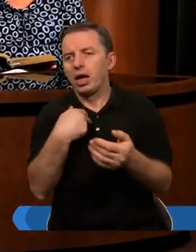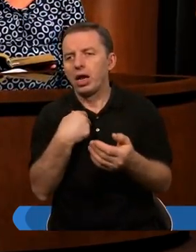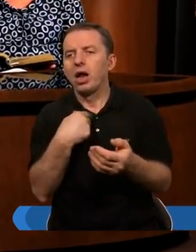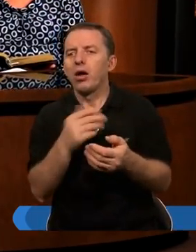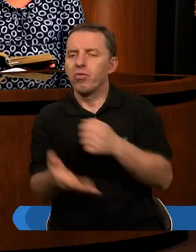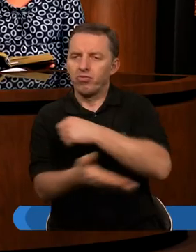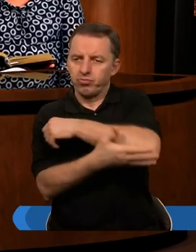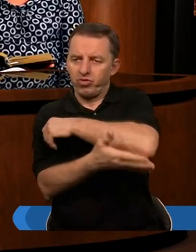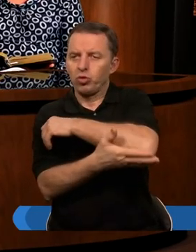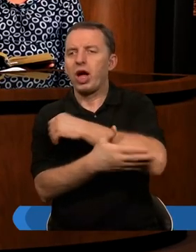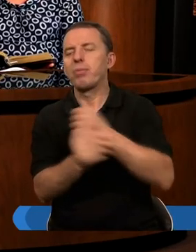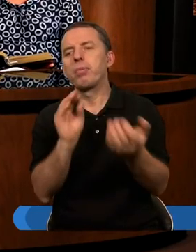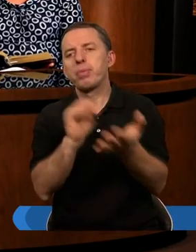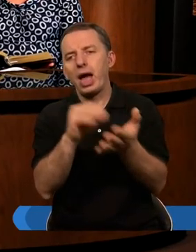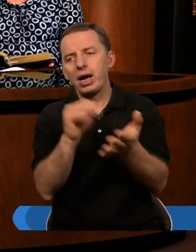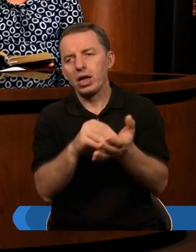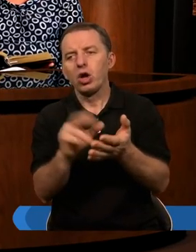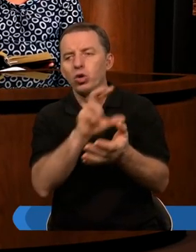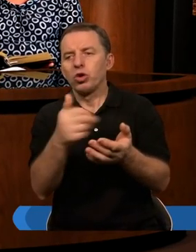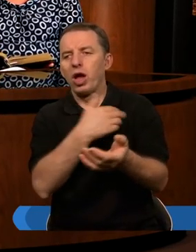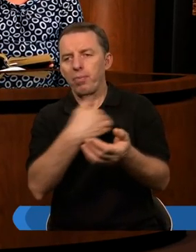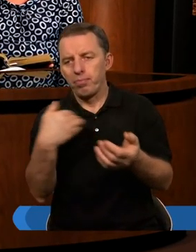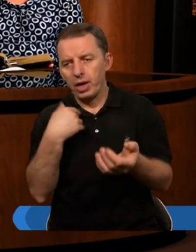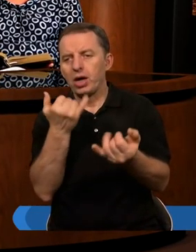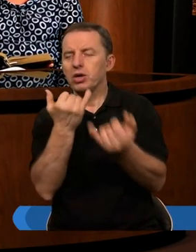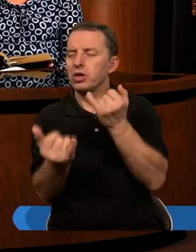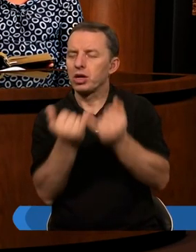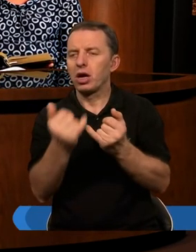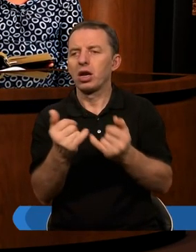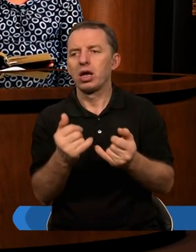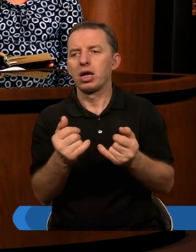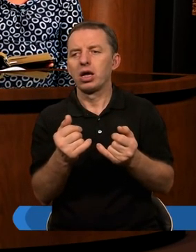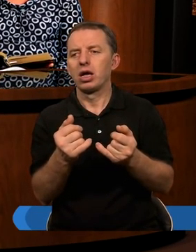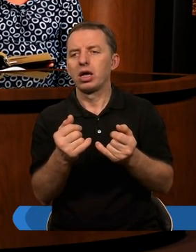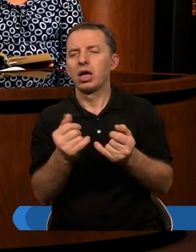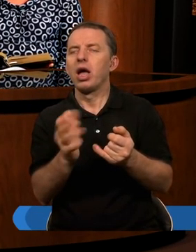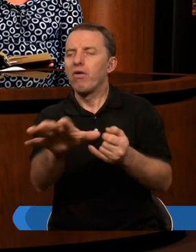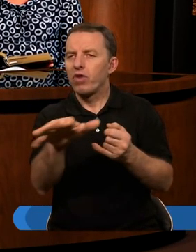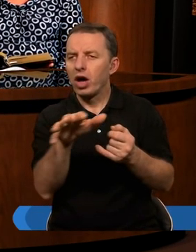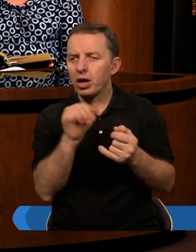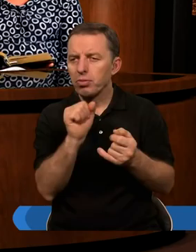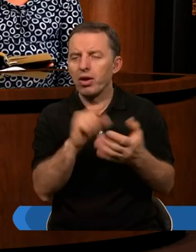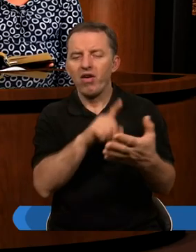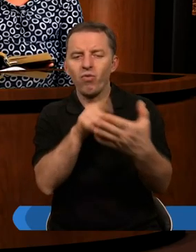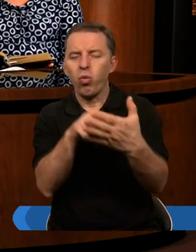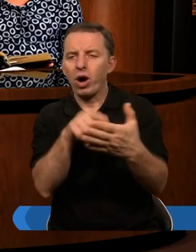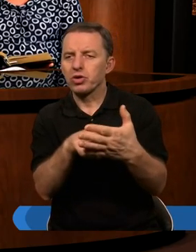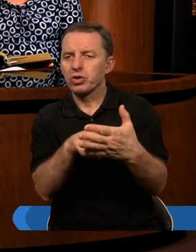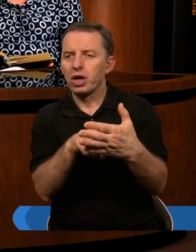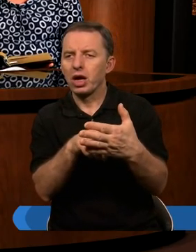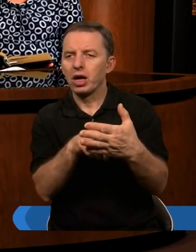praktyczny, to czy my, jeżeli weźmiemy właśnie